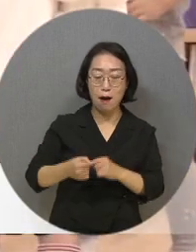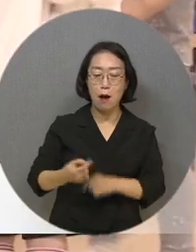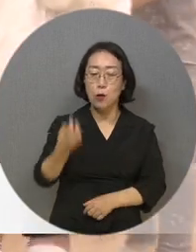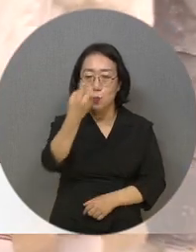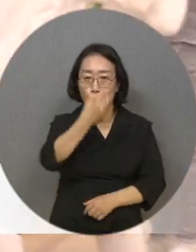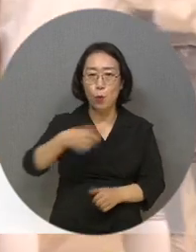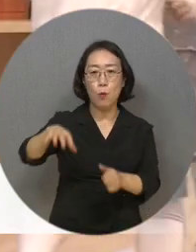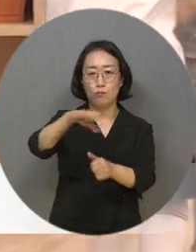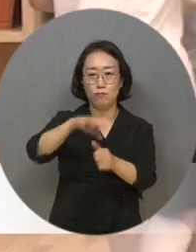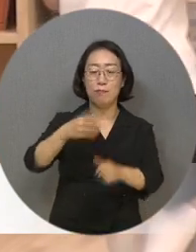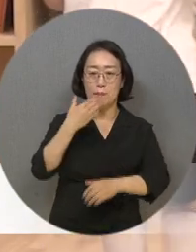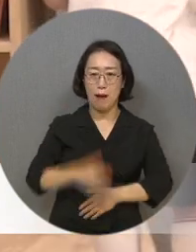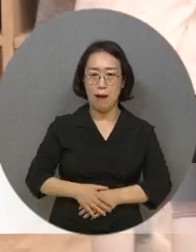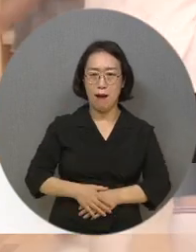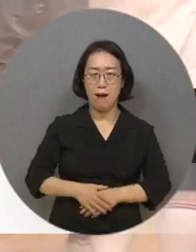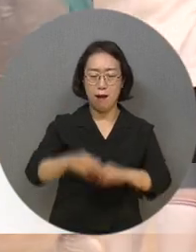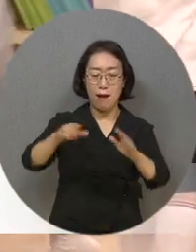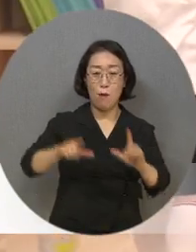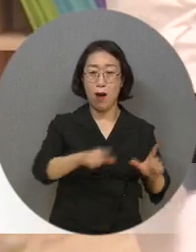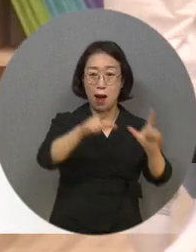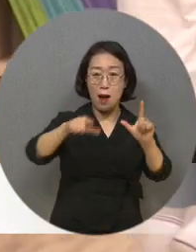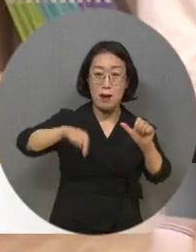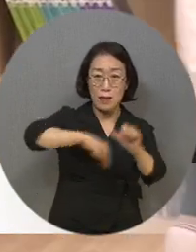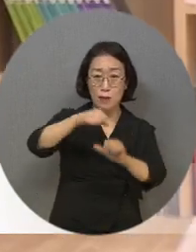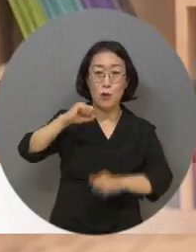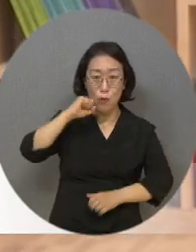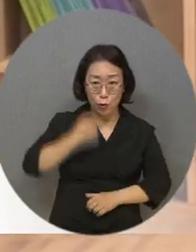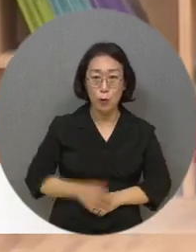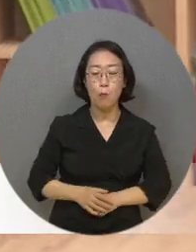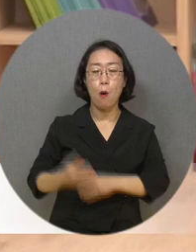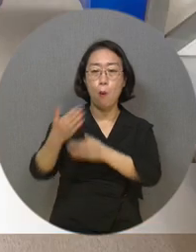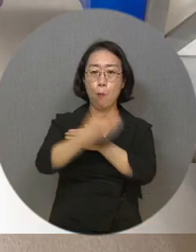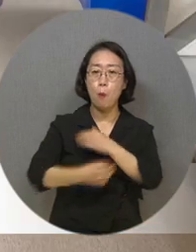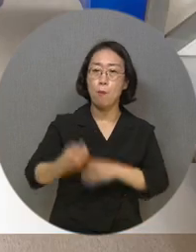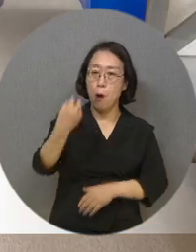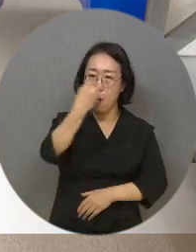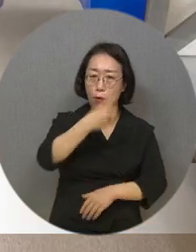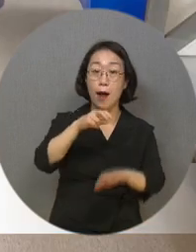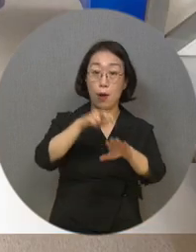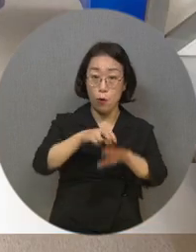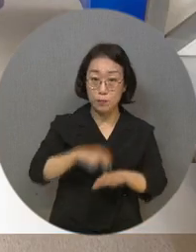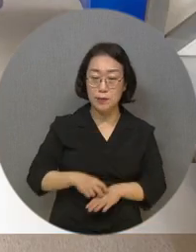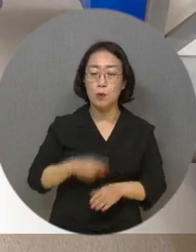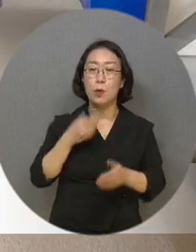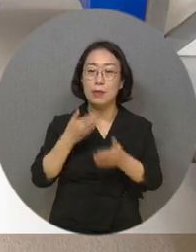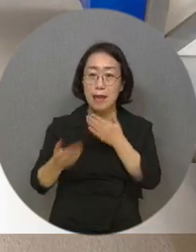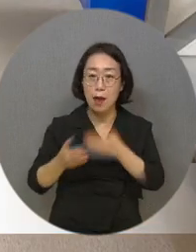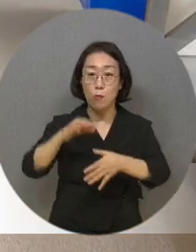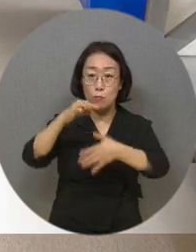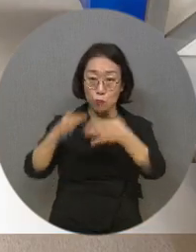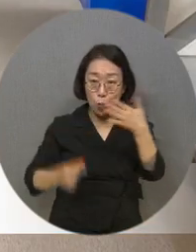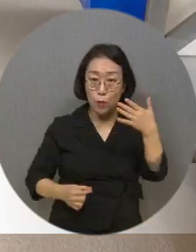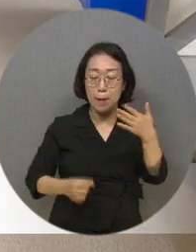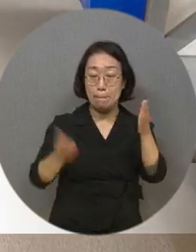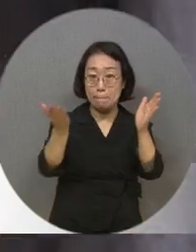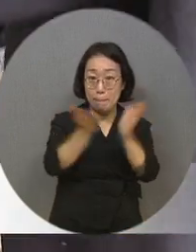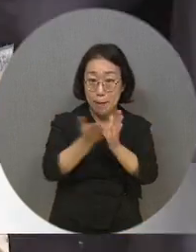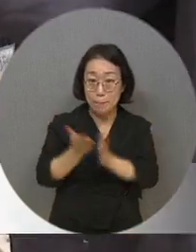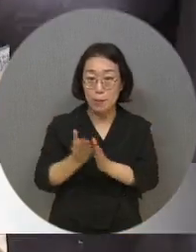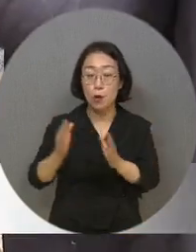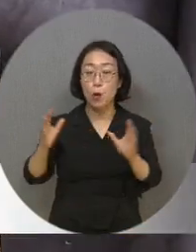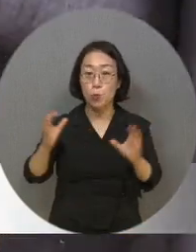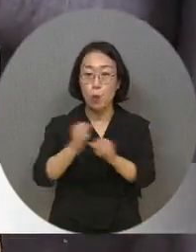예정입니다. 취약계층 아동과 부모에게 건강검진과 의료지원, 각종 체험 프로그램 등 맞춤형 통합